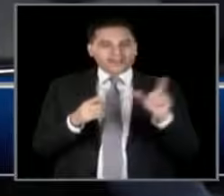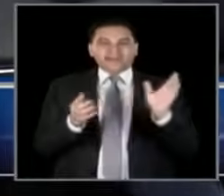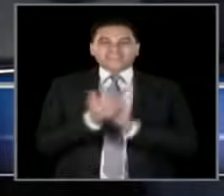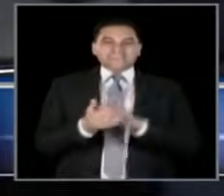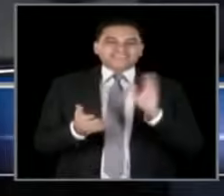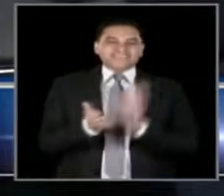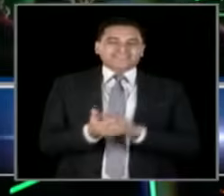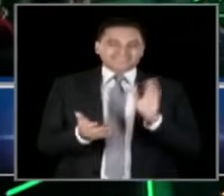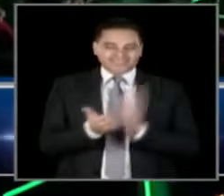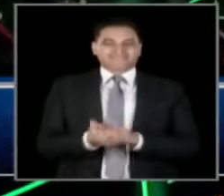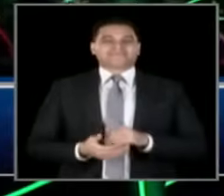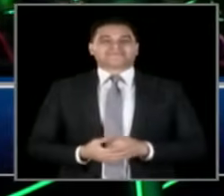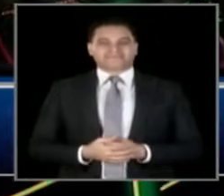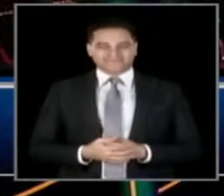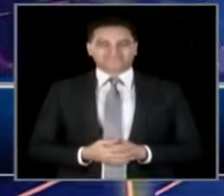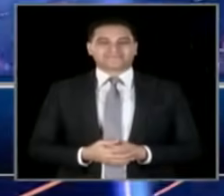عليك.